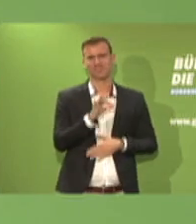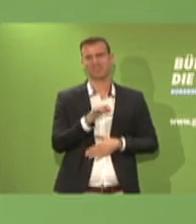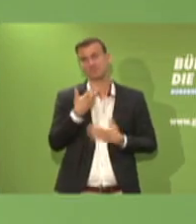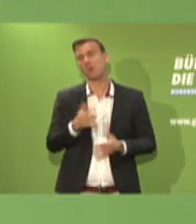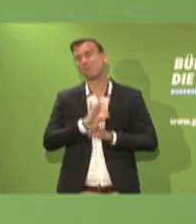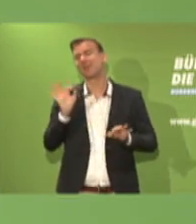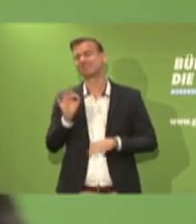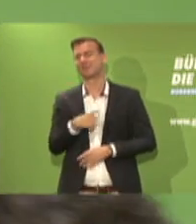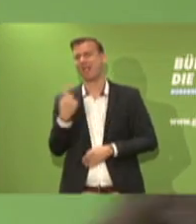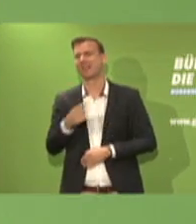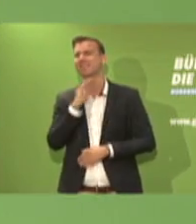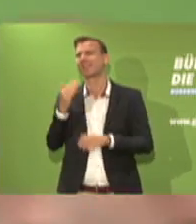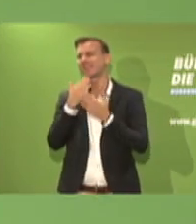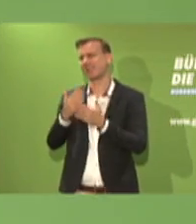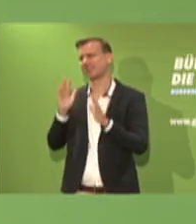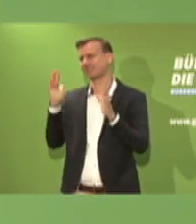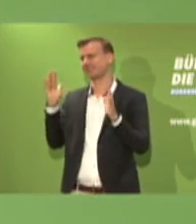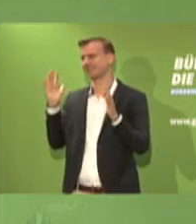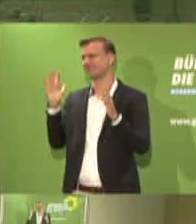Dankeschön.